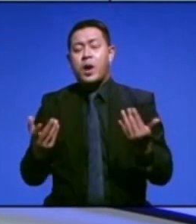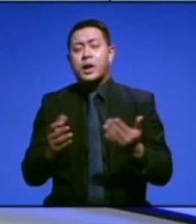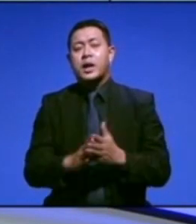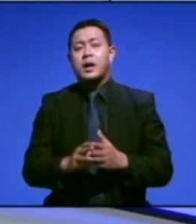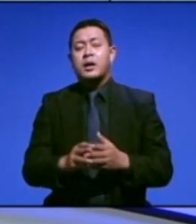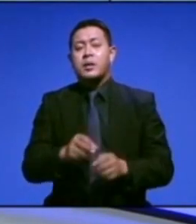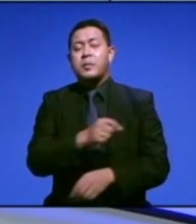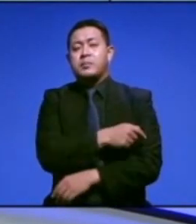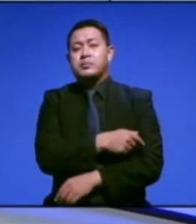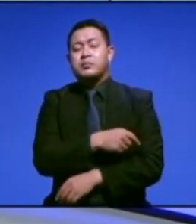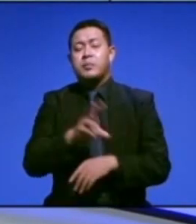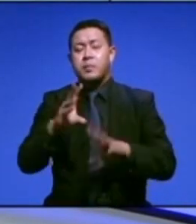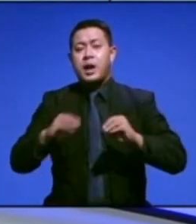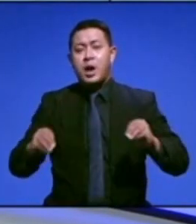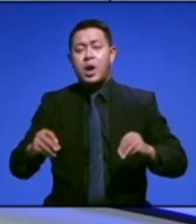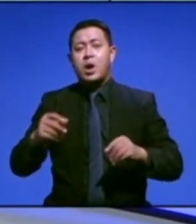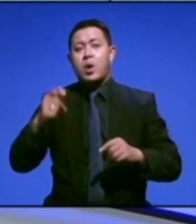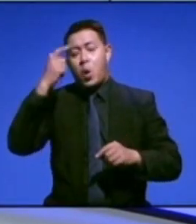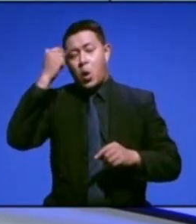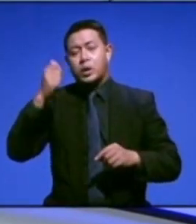dilakukan pegawai hotel yang memang telah terlatih.